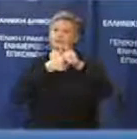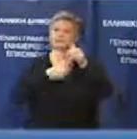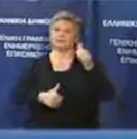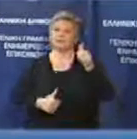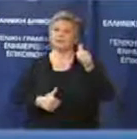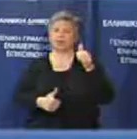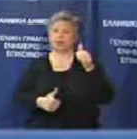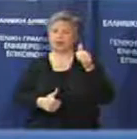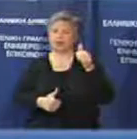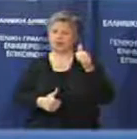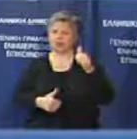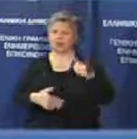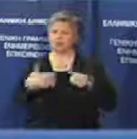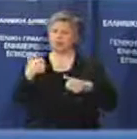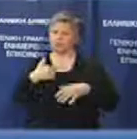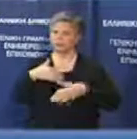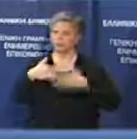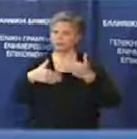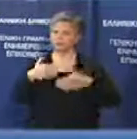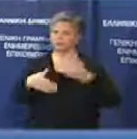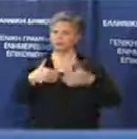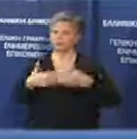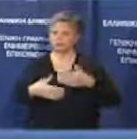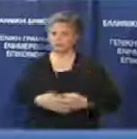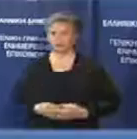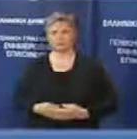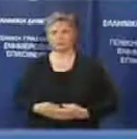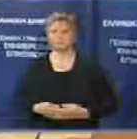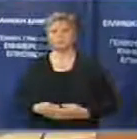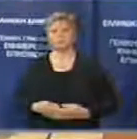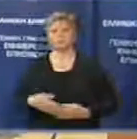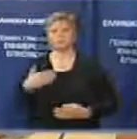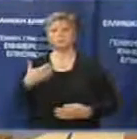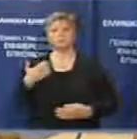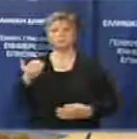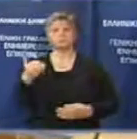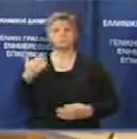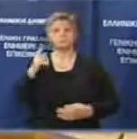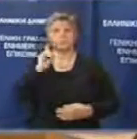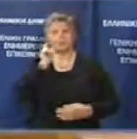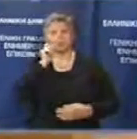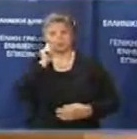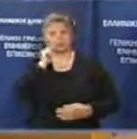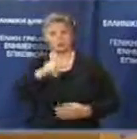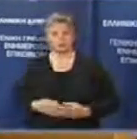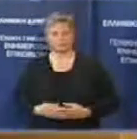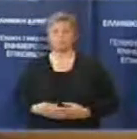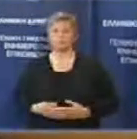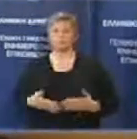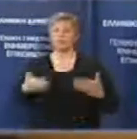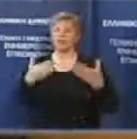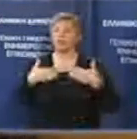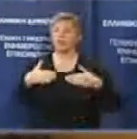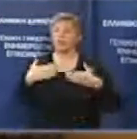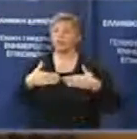ότι θα το κάνετε σε λίγο, πολύ γρήγορα. Δεν θα αργήσω. Κάτσε, Γέννης, από Αθήνα, 84. Λοιπόν, ήθελα να ρωτήσω το